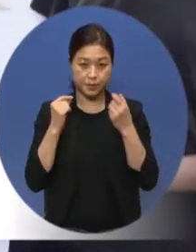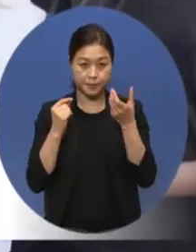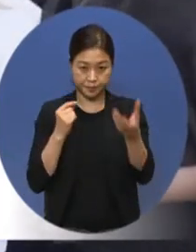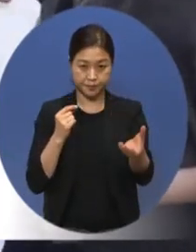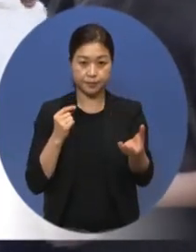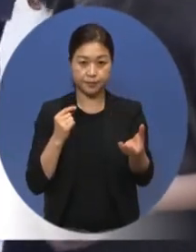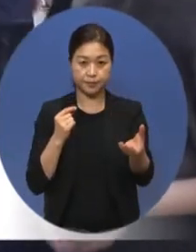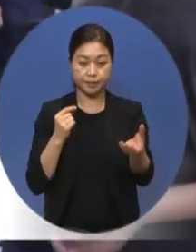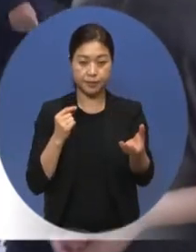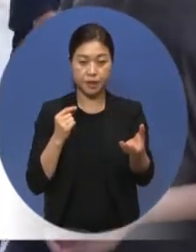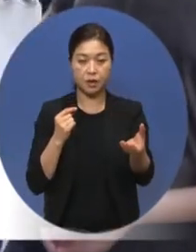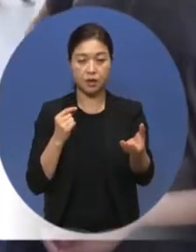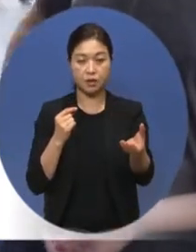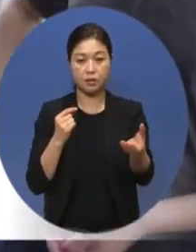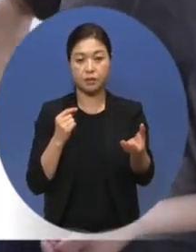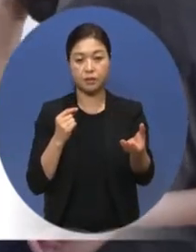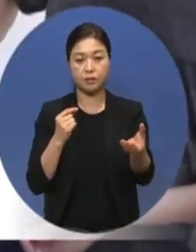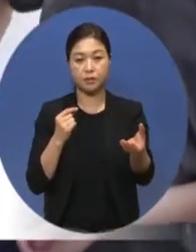혹시